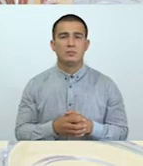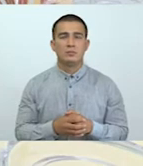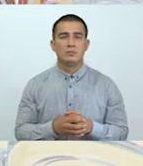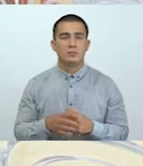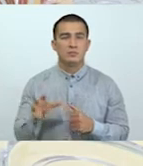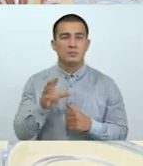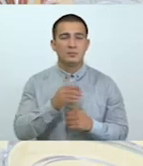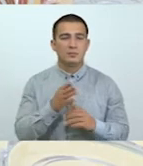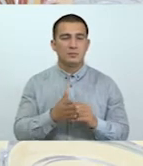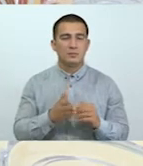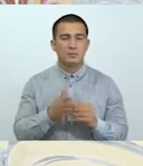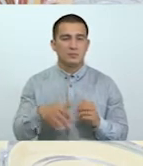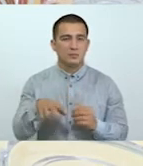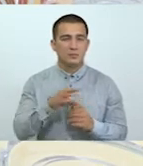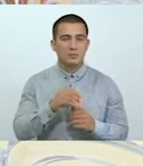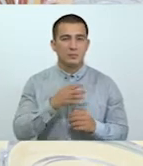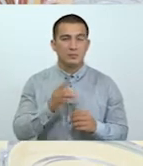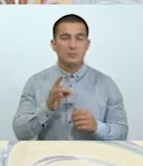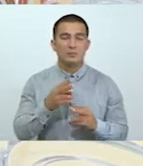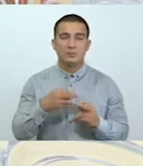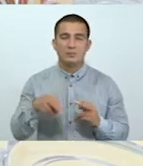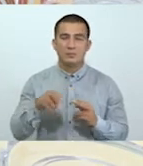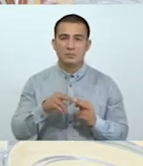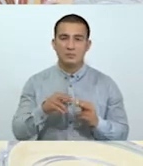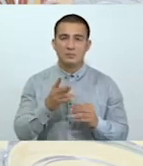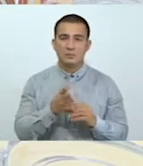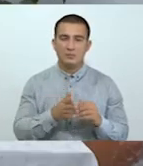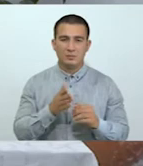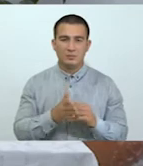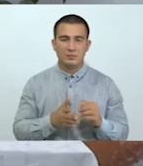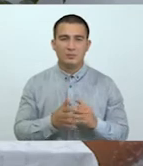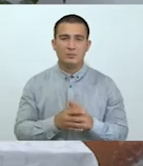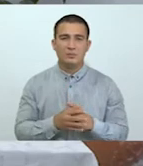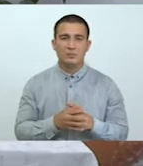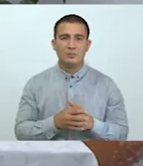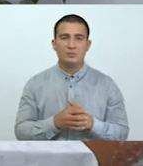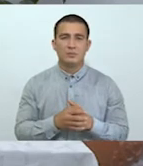Hamma parraklarimiz bir xil qalinlikda kesib